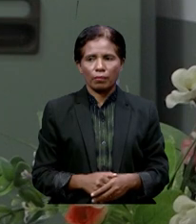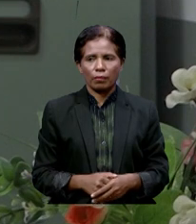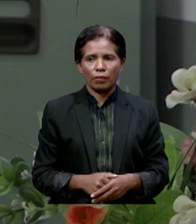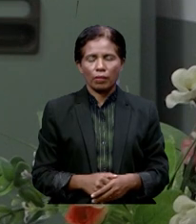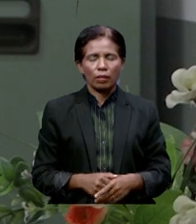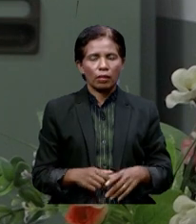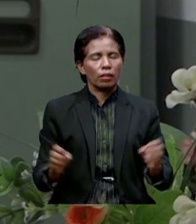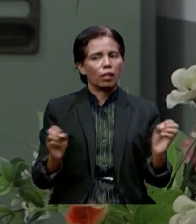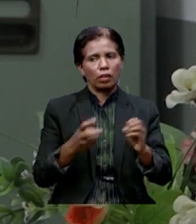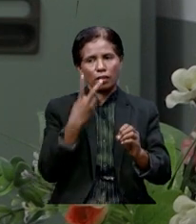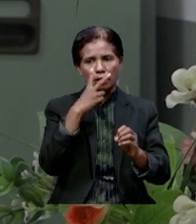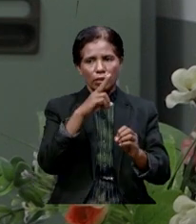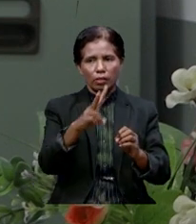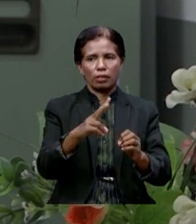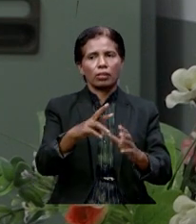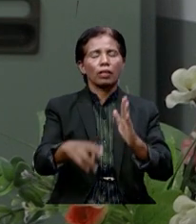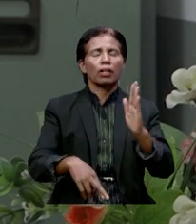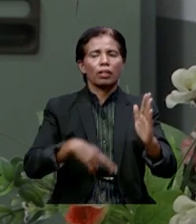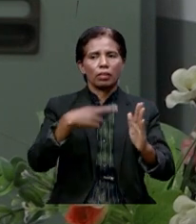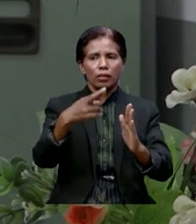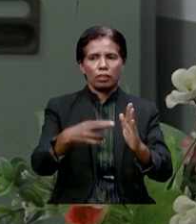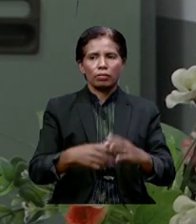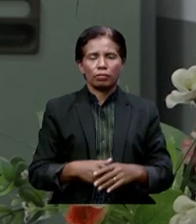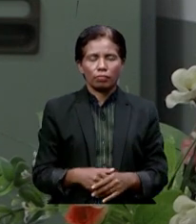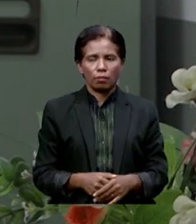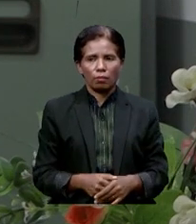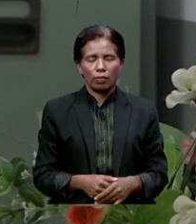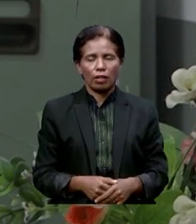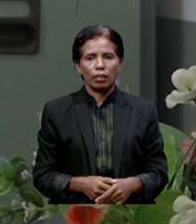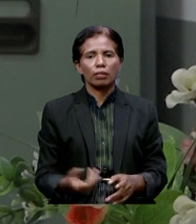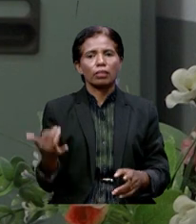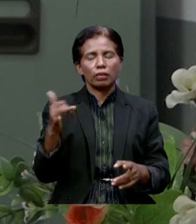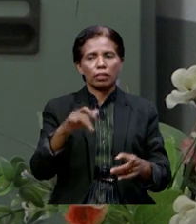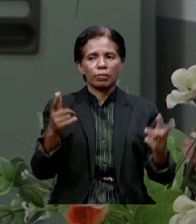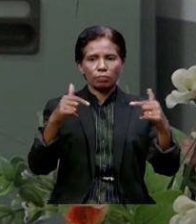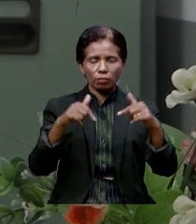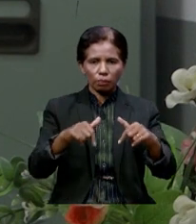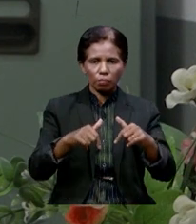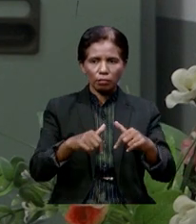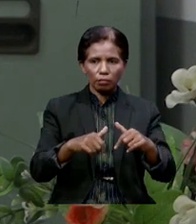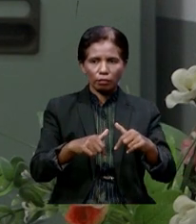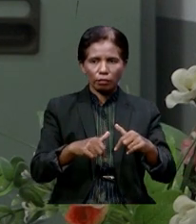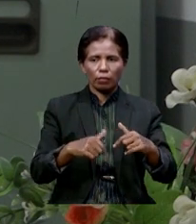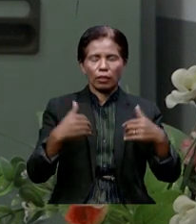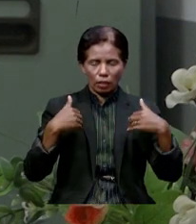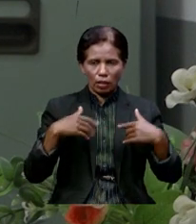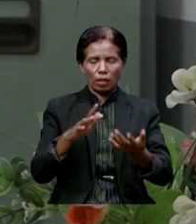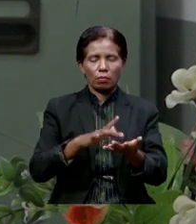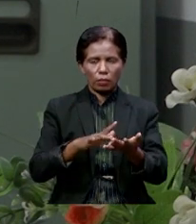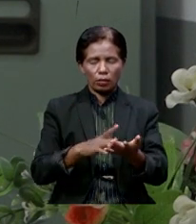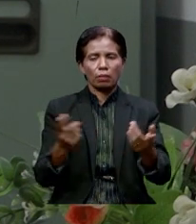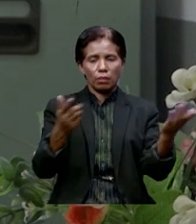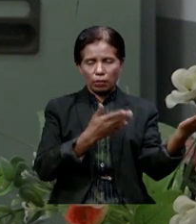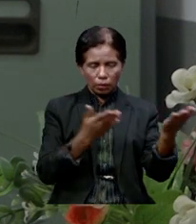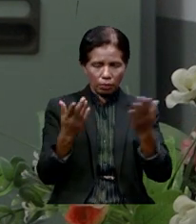la regular regular ya la regular ni mai ni sida balung mai balung ina balung ai moruk mai lain mai